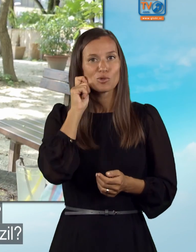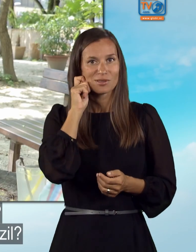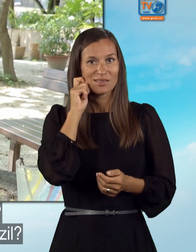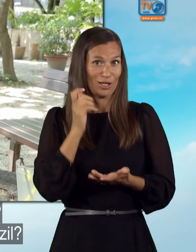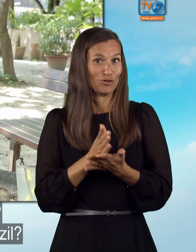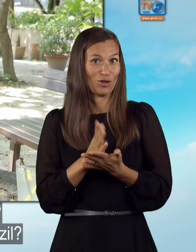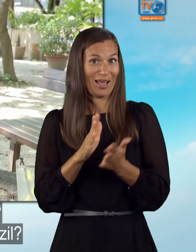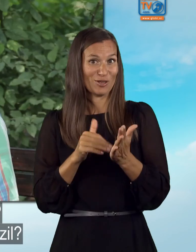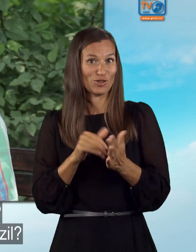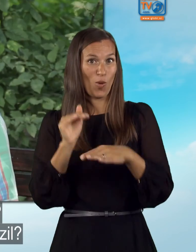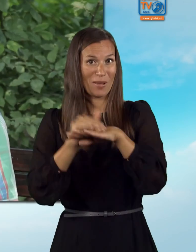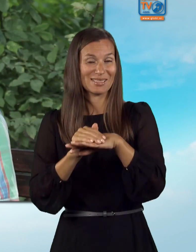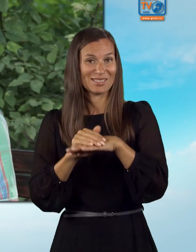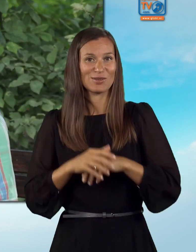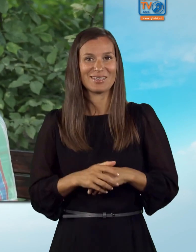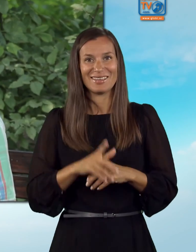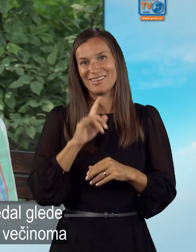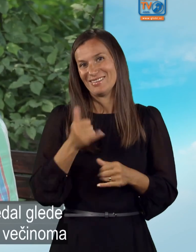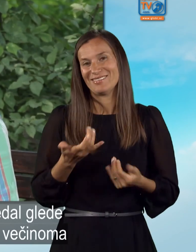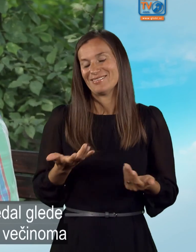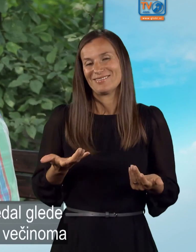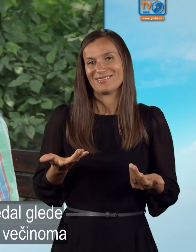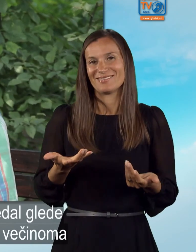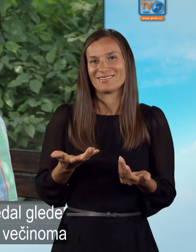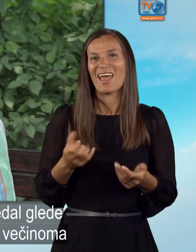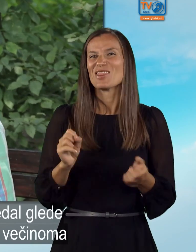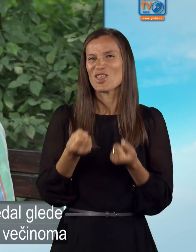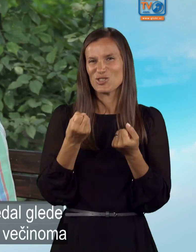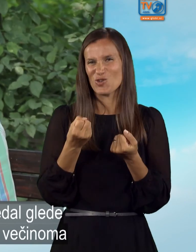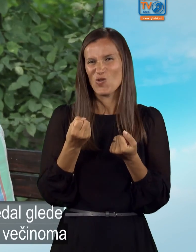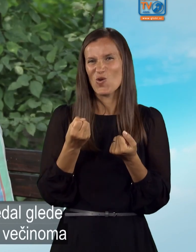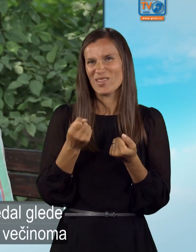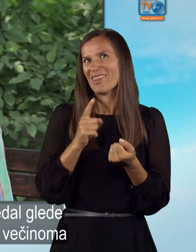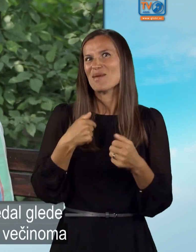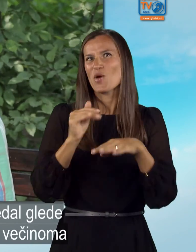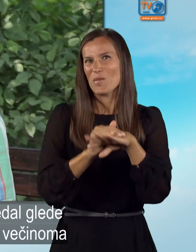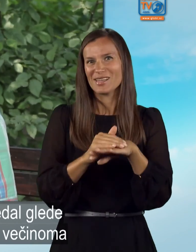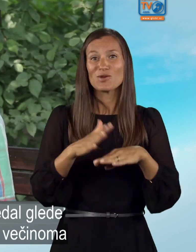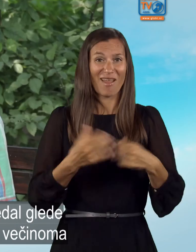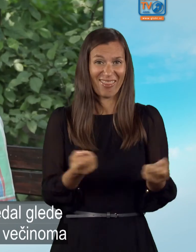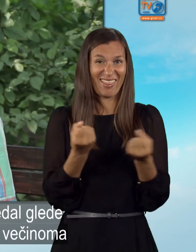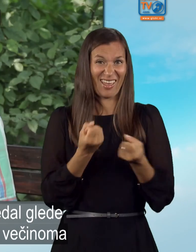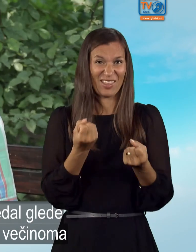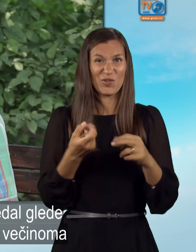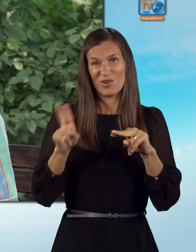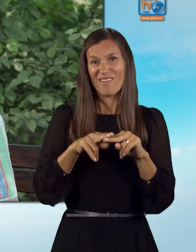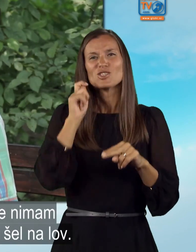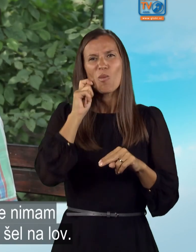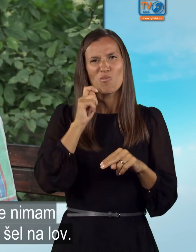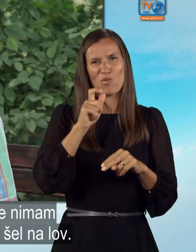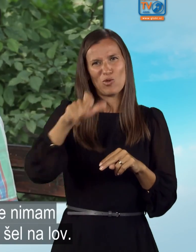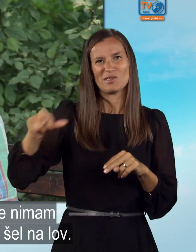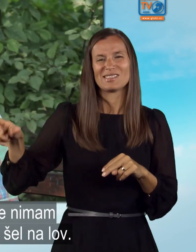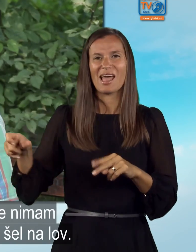punce? A si jih že kakšno opazil? Ja, težko bi jih spregledal, glede na to, da na treningu so večinoma punce, ne.